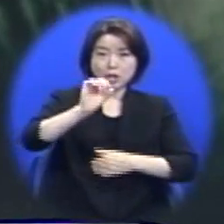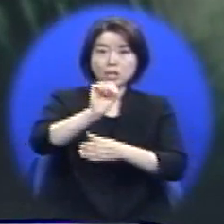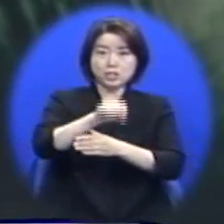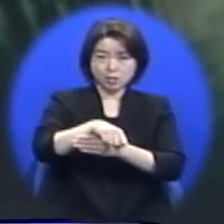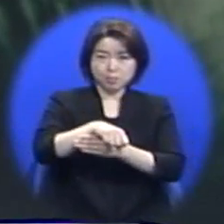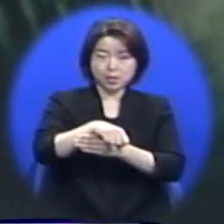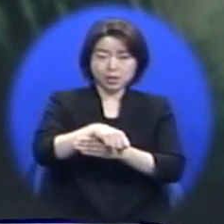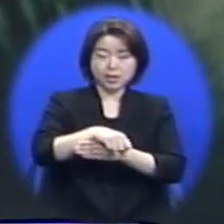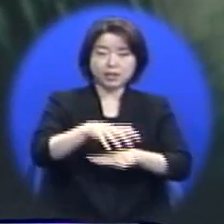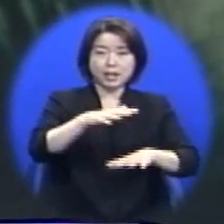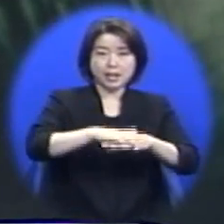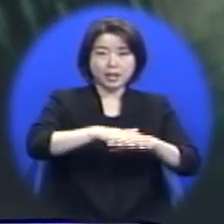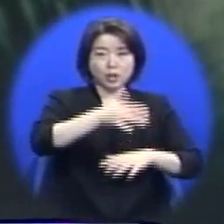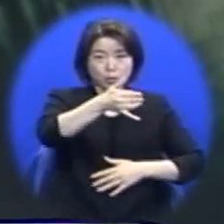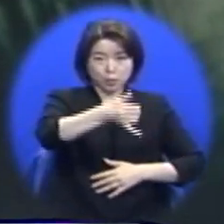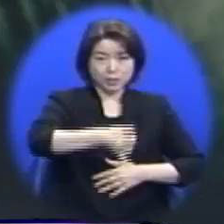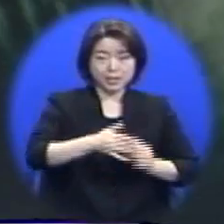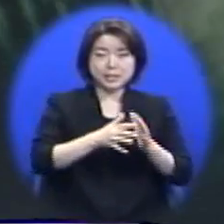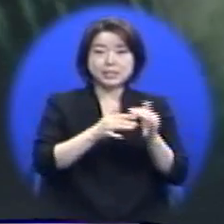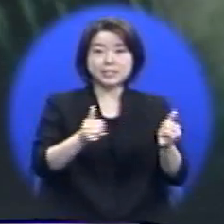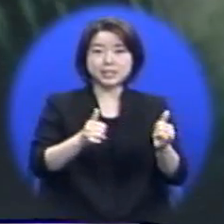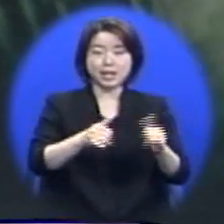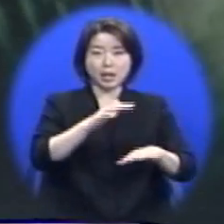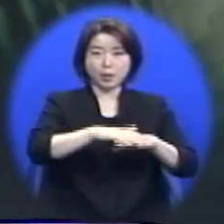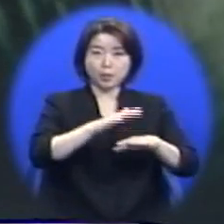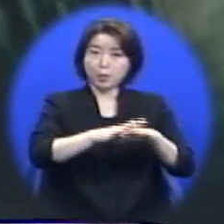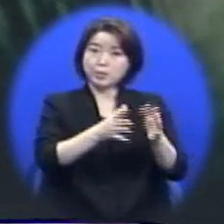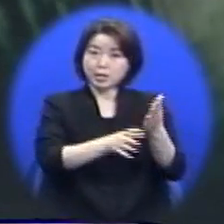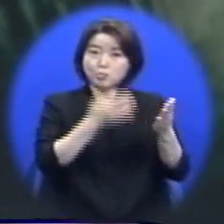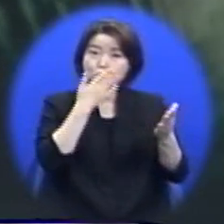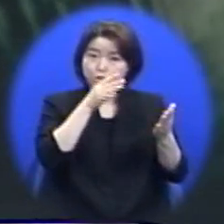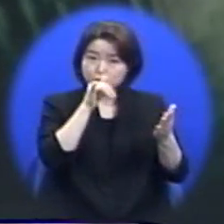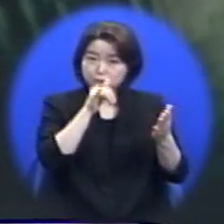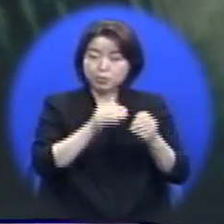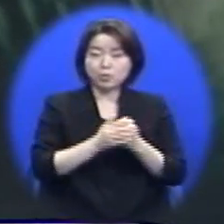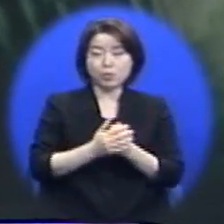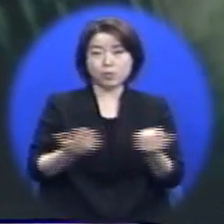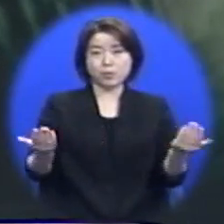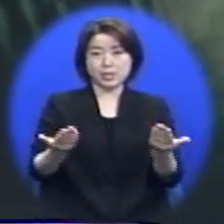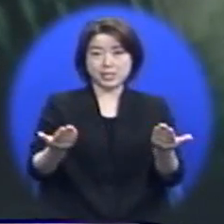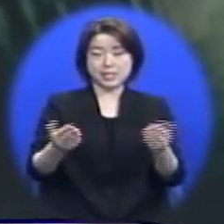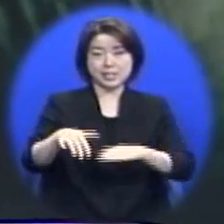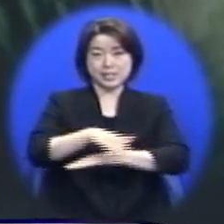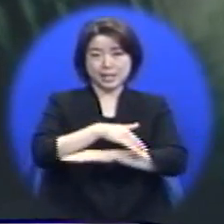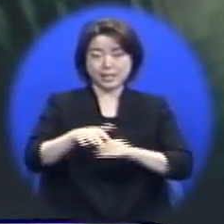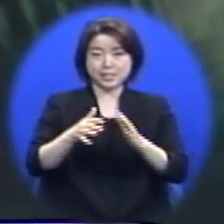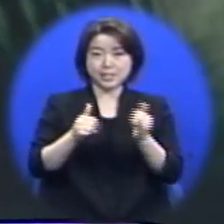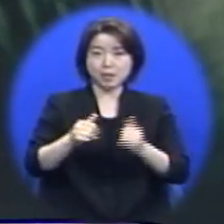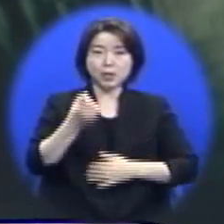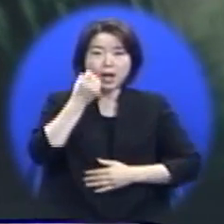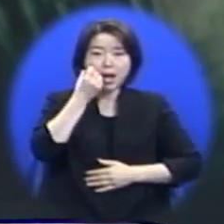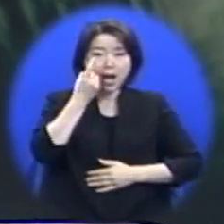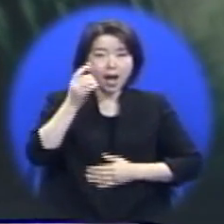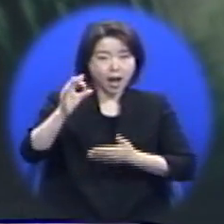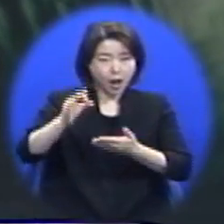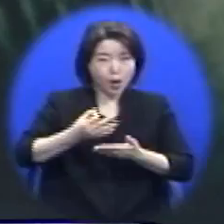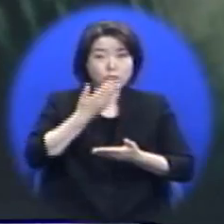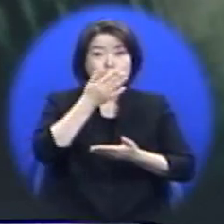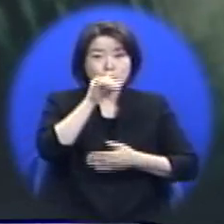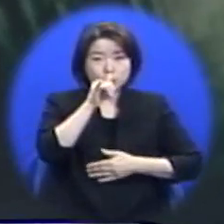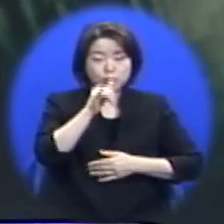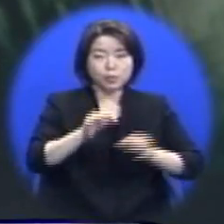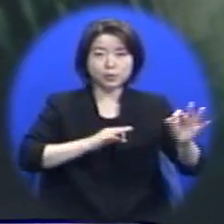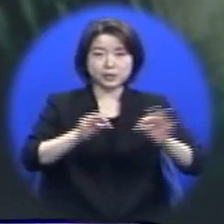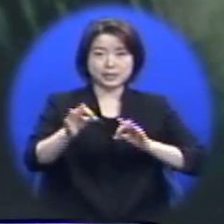그게 농사 짓는 사람에게는 농산물일 수도 있고, 직장 다니는 사람에게는 첫 월급일 수도 있고,